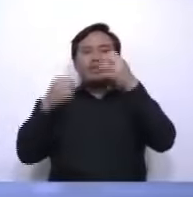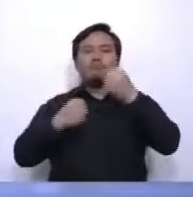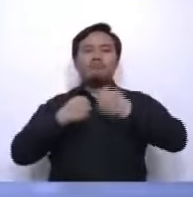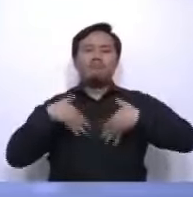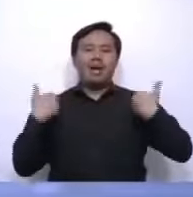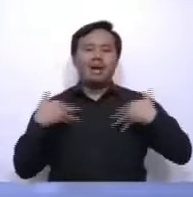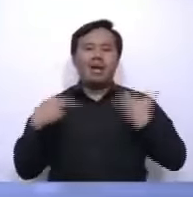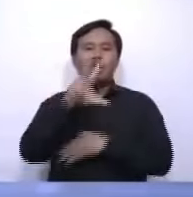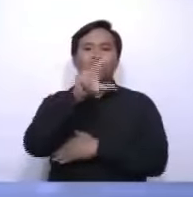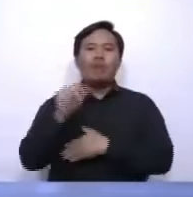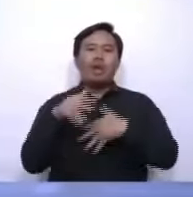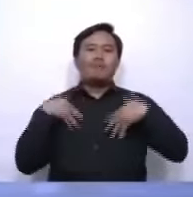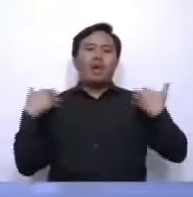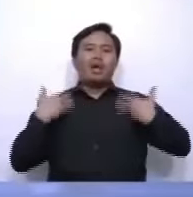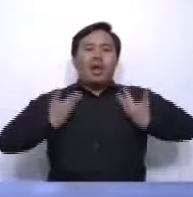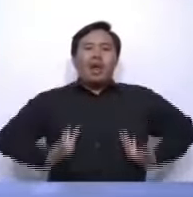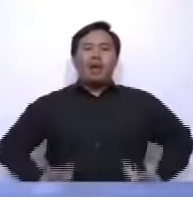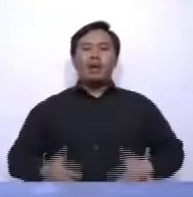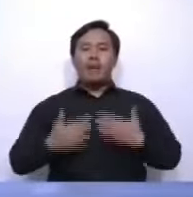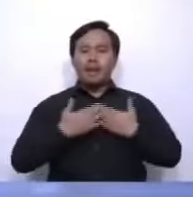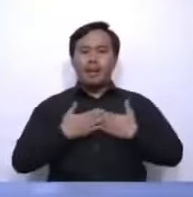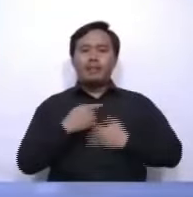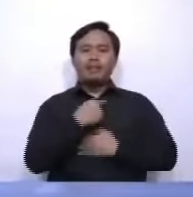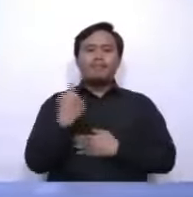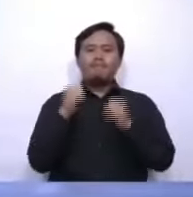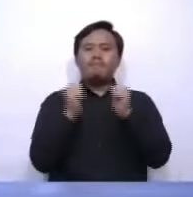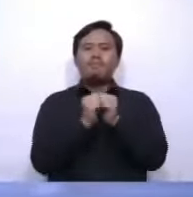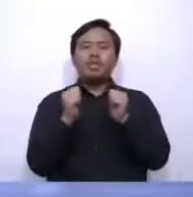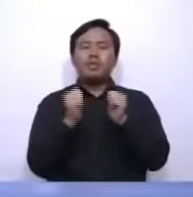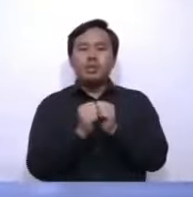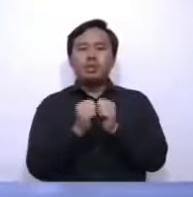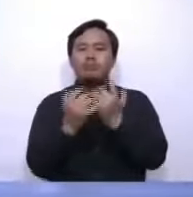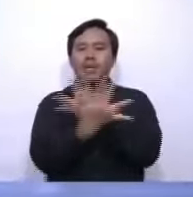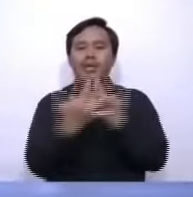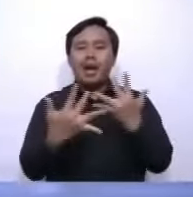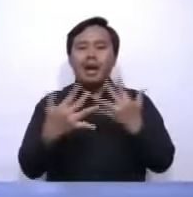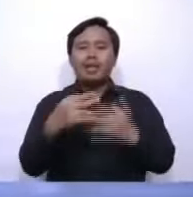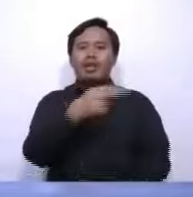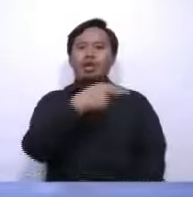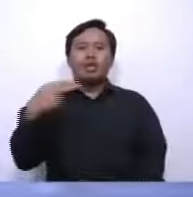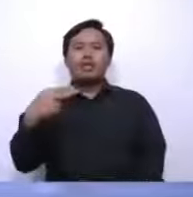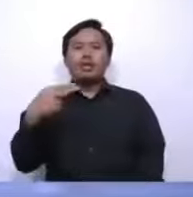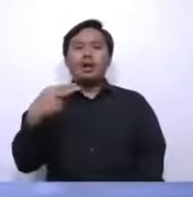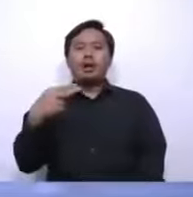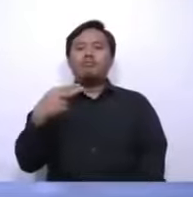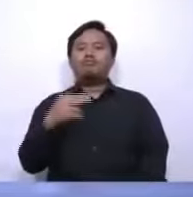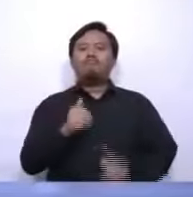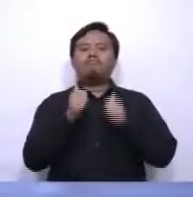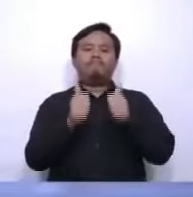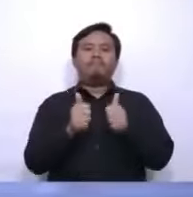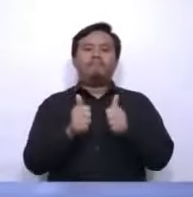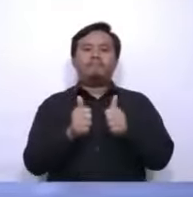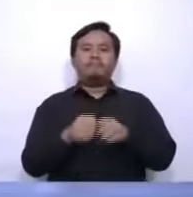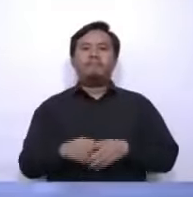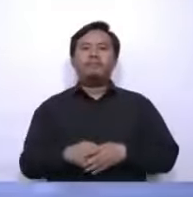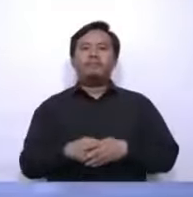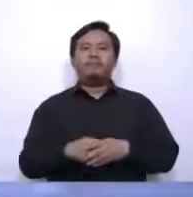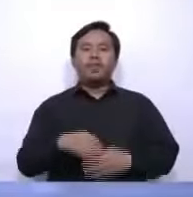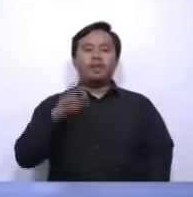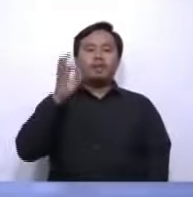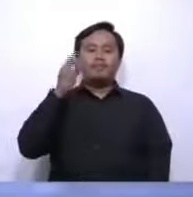batin, kami berkomitmen untuk membawa kemaslahatan bagi seluruh rakyat Indonesia. Baik Bapak, waktu Anda sudah habis Bapak.